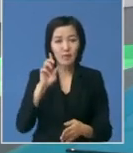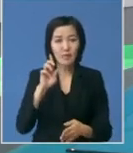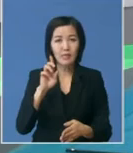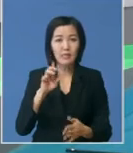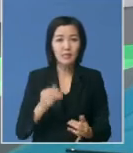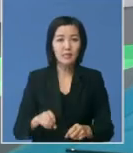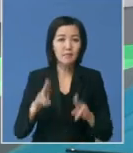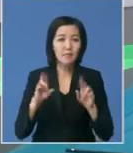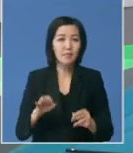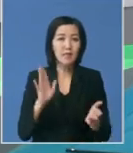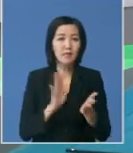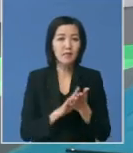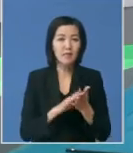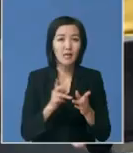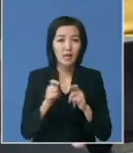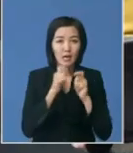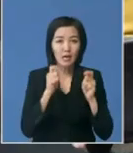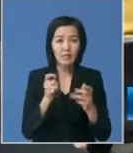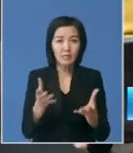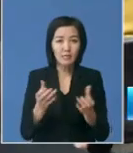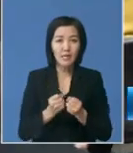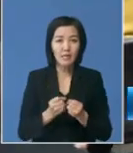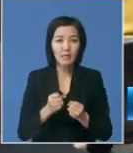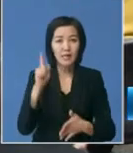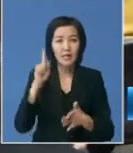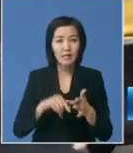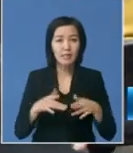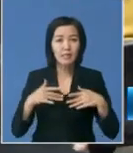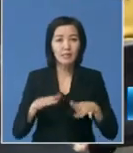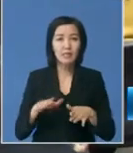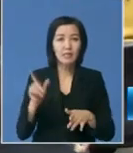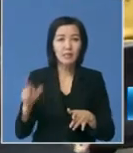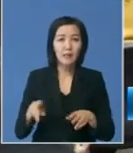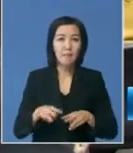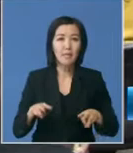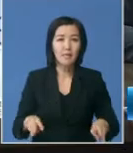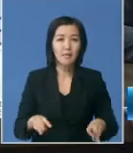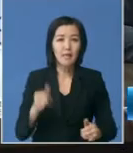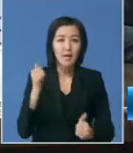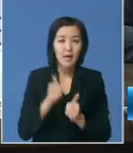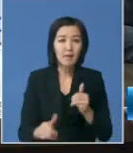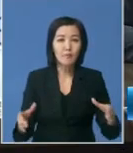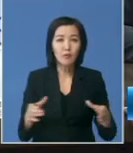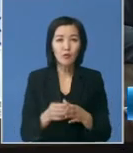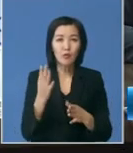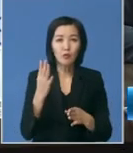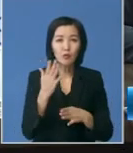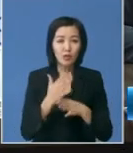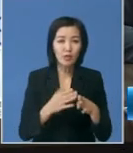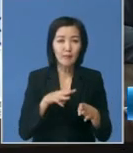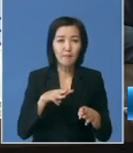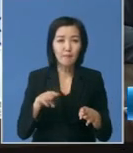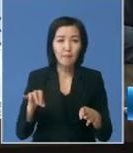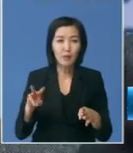ие болды. Дін істері және азаматтық қоғам министрлігі ұйымдастырған шарада әрбір ұйымға 4,5 миллион теңге мөлшеріндегі қаржылай сыйлық